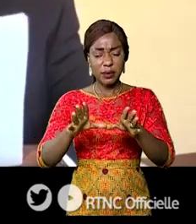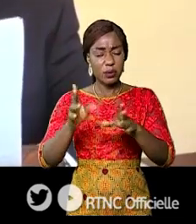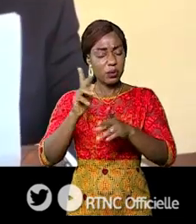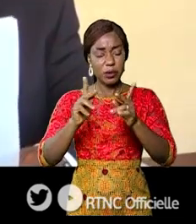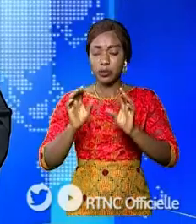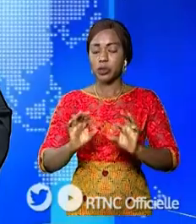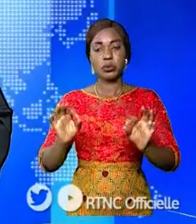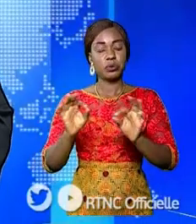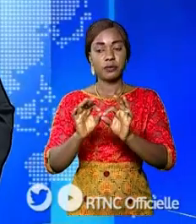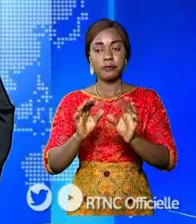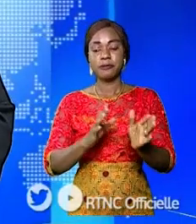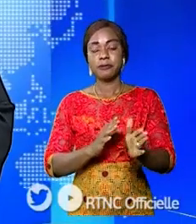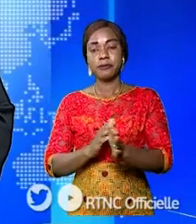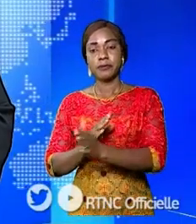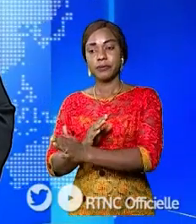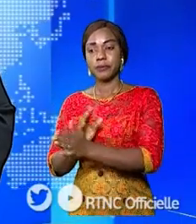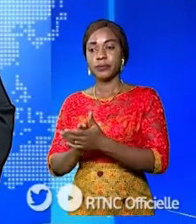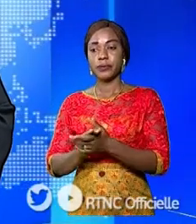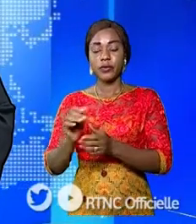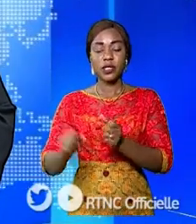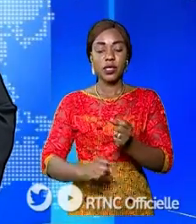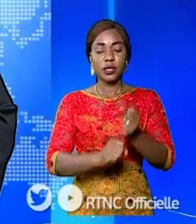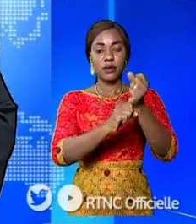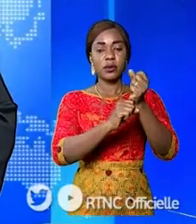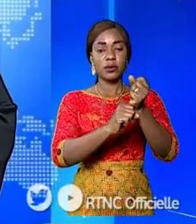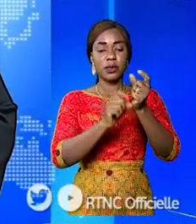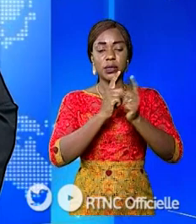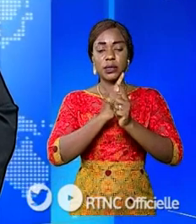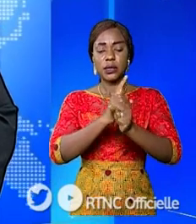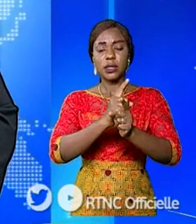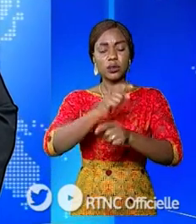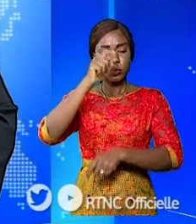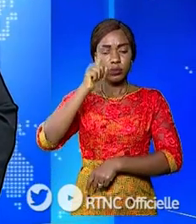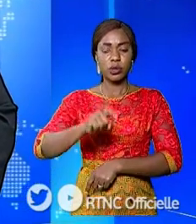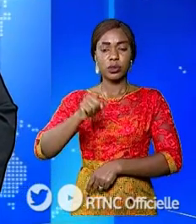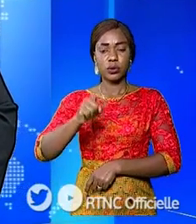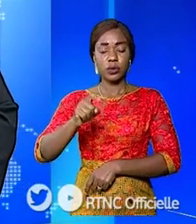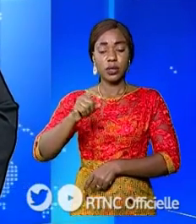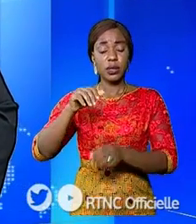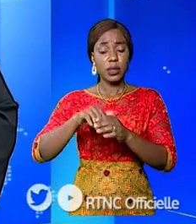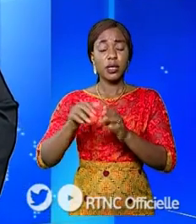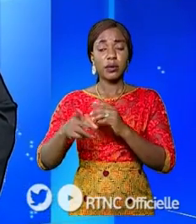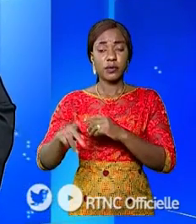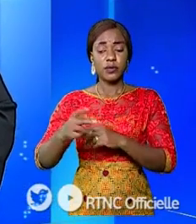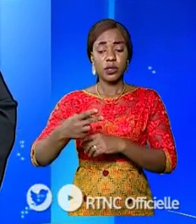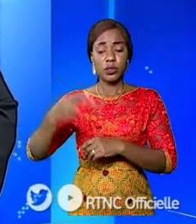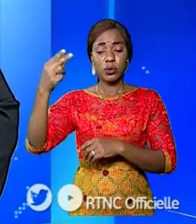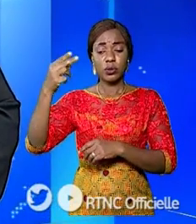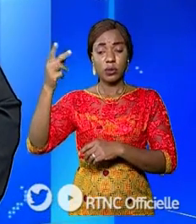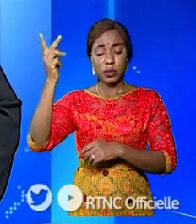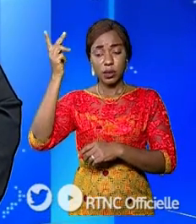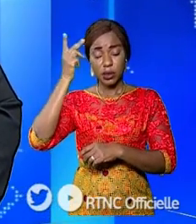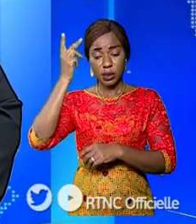civile. Le renforcement de la sécurité s'impose dans la province du Haut-Katanga. Instruction du